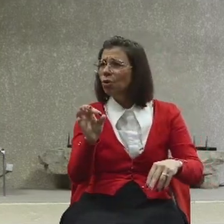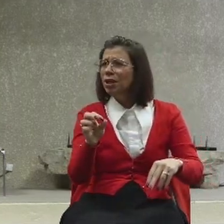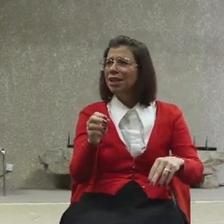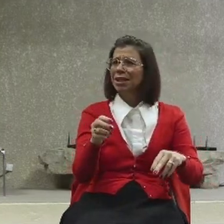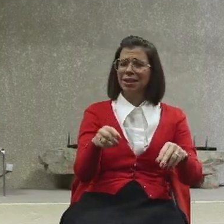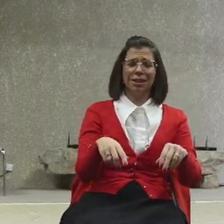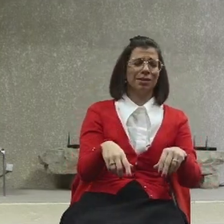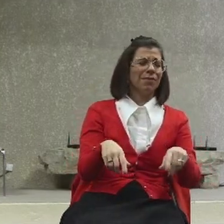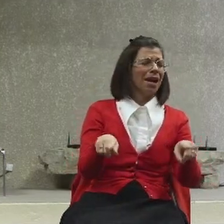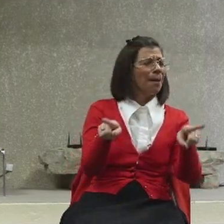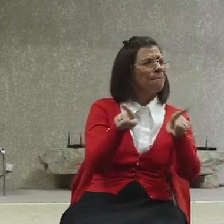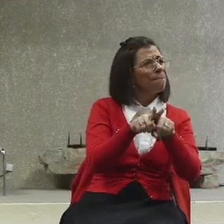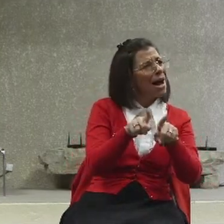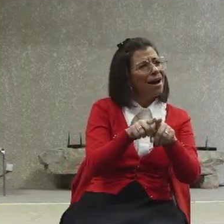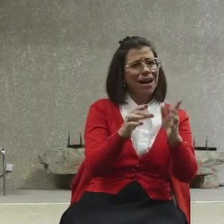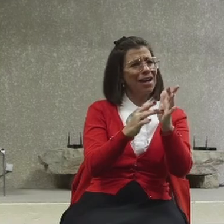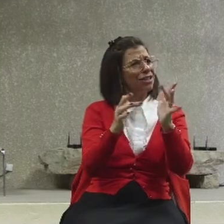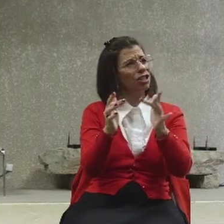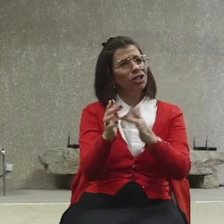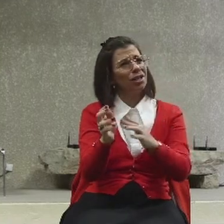Il était fils de Dieu tout le temps.